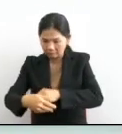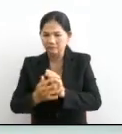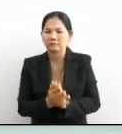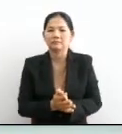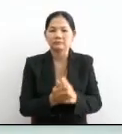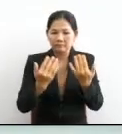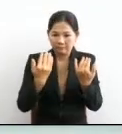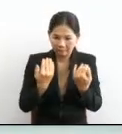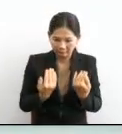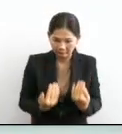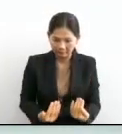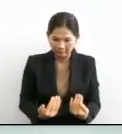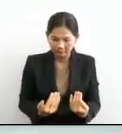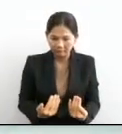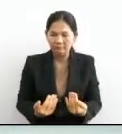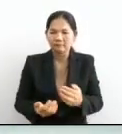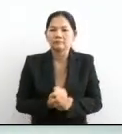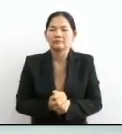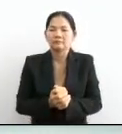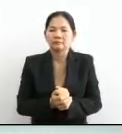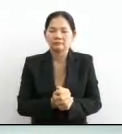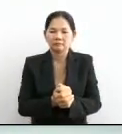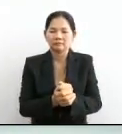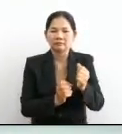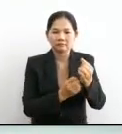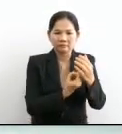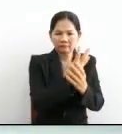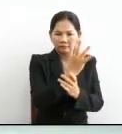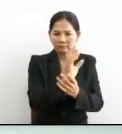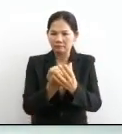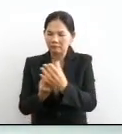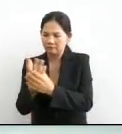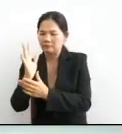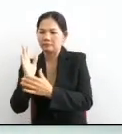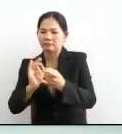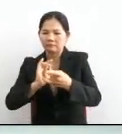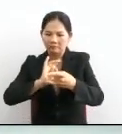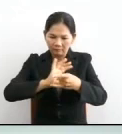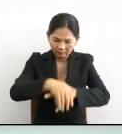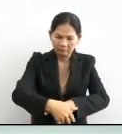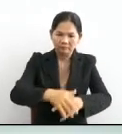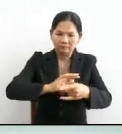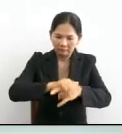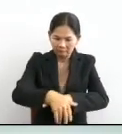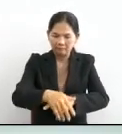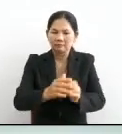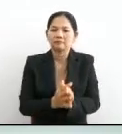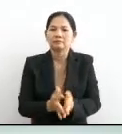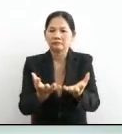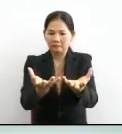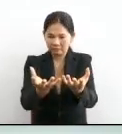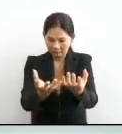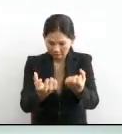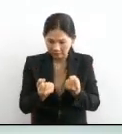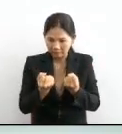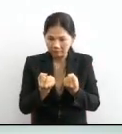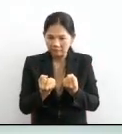bắt chụp bọn này đầm lấu mì còn bông miên đầm rơi các bộ